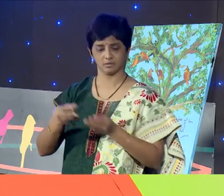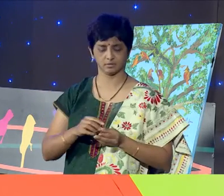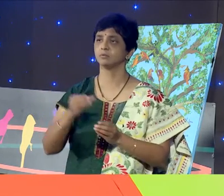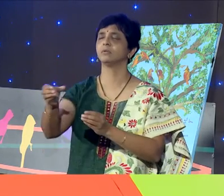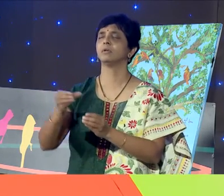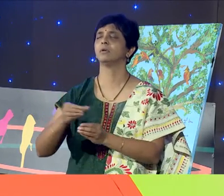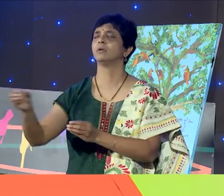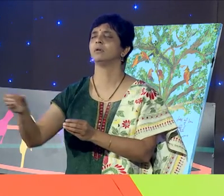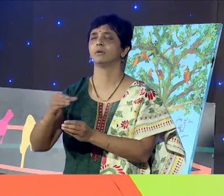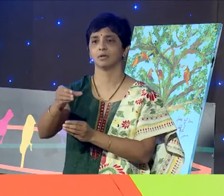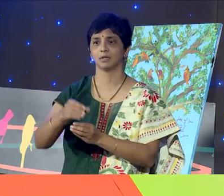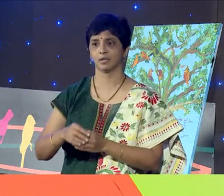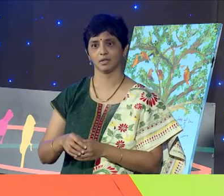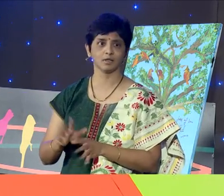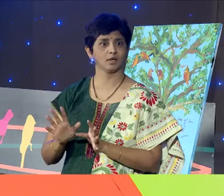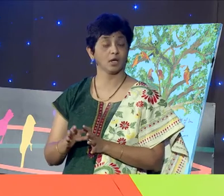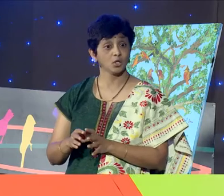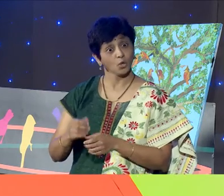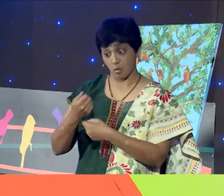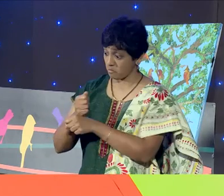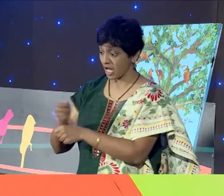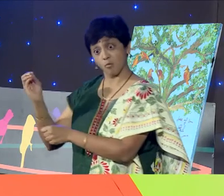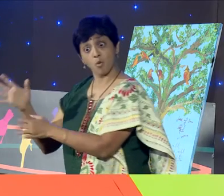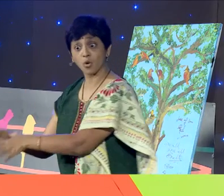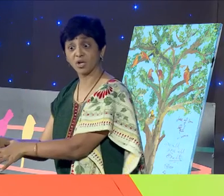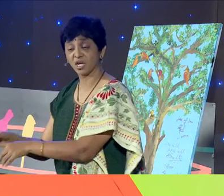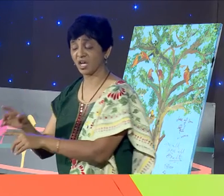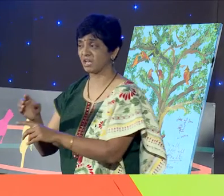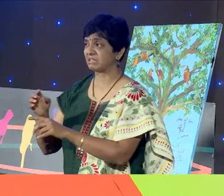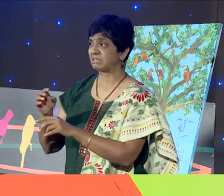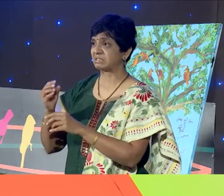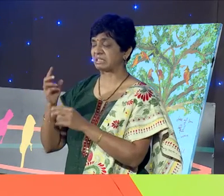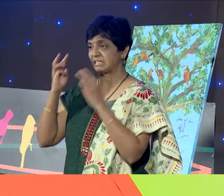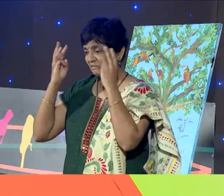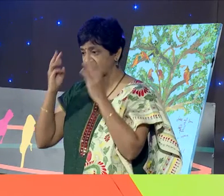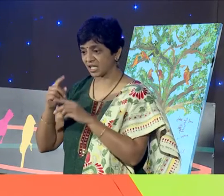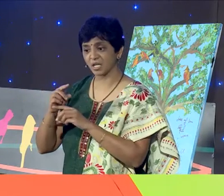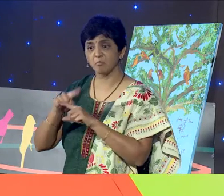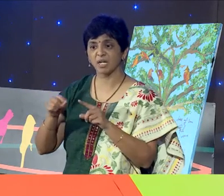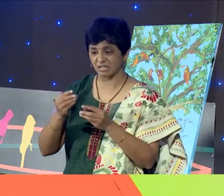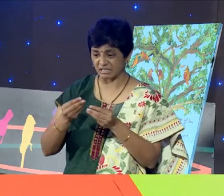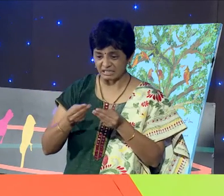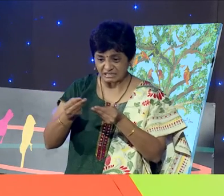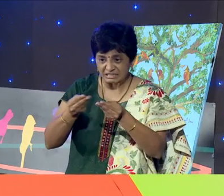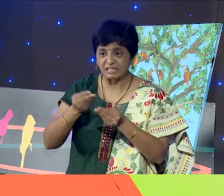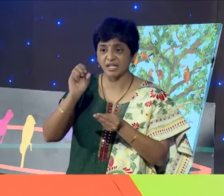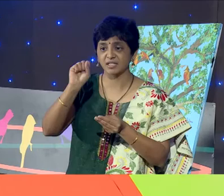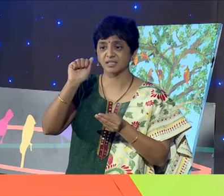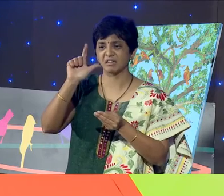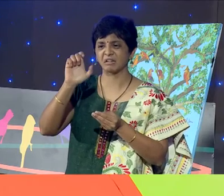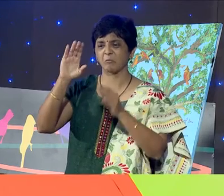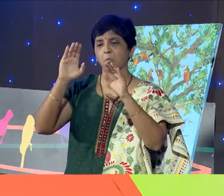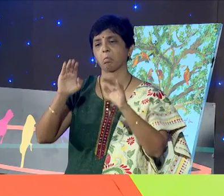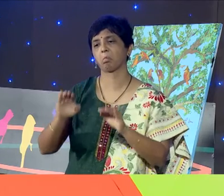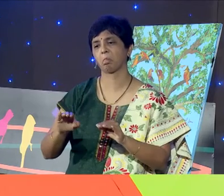कि चीजें बनती ज्यादा थी, बिकती कम थी। तो वापस बड़े बुजुर्गों की एक बात याद आ गई, वो हर